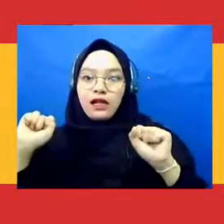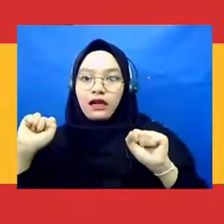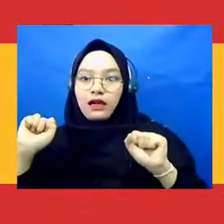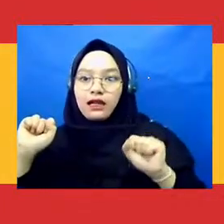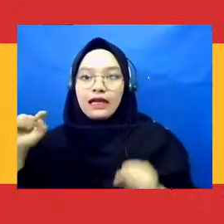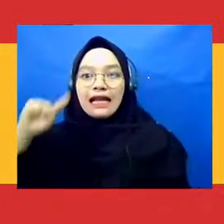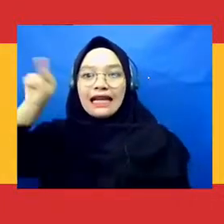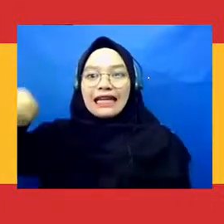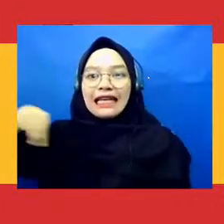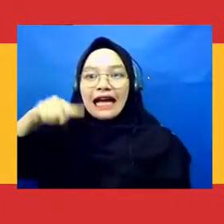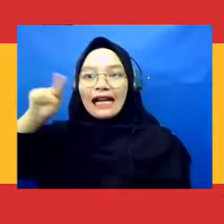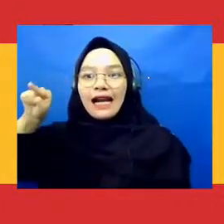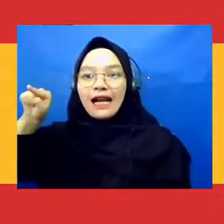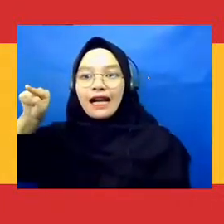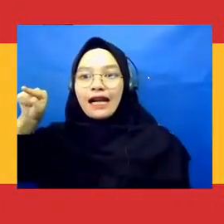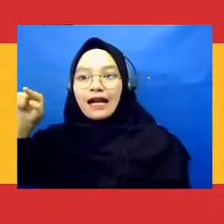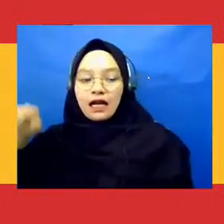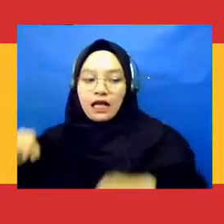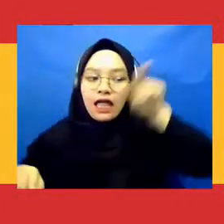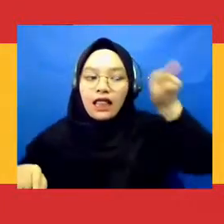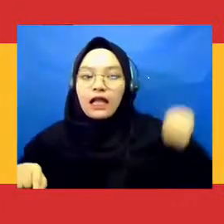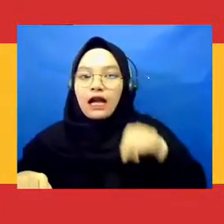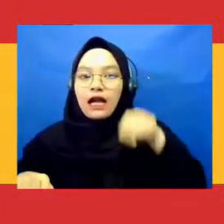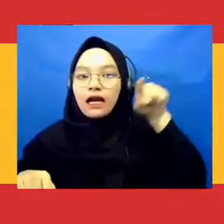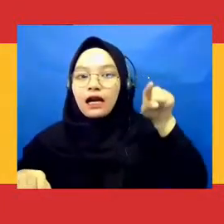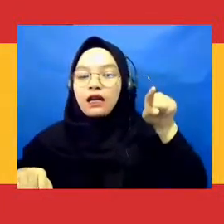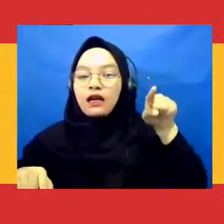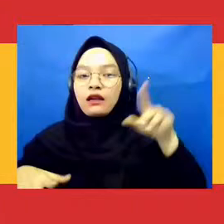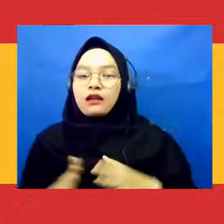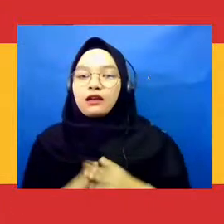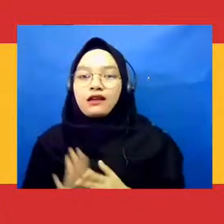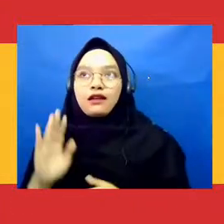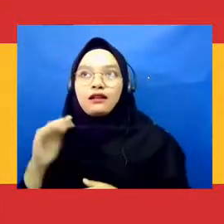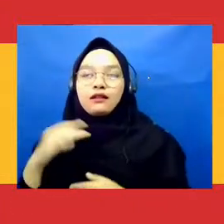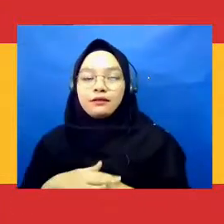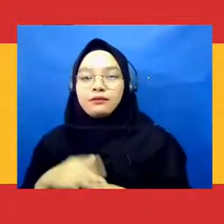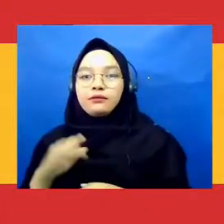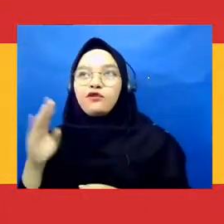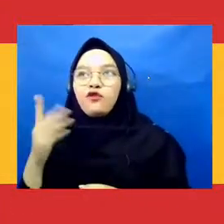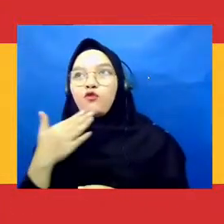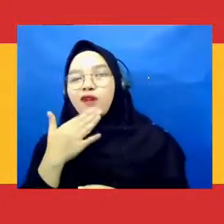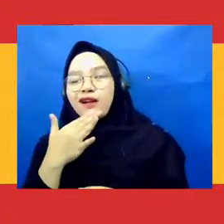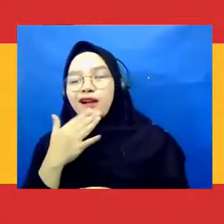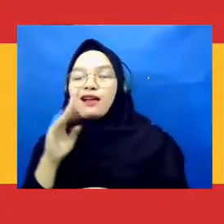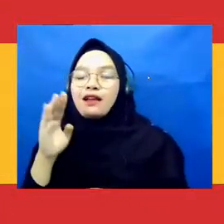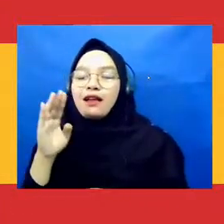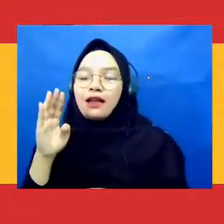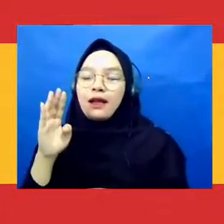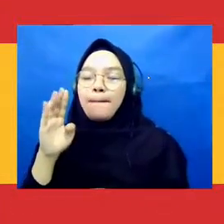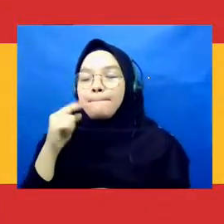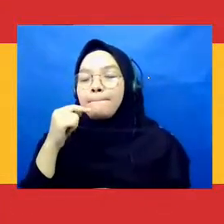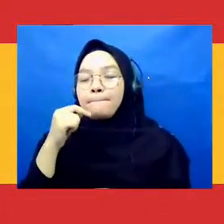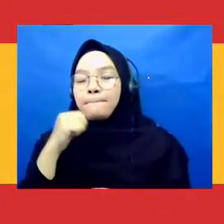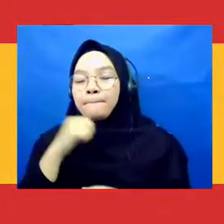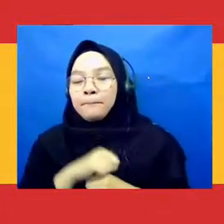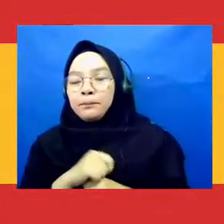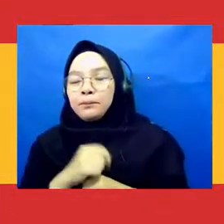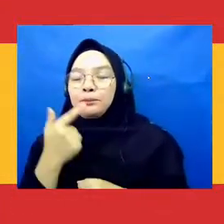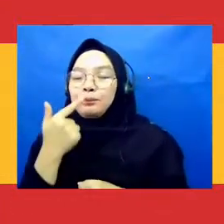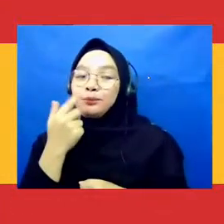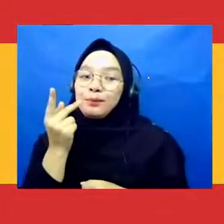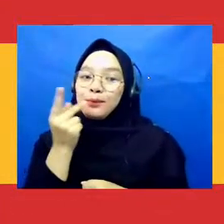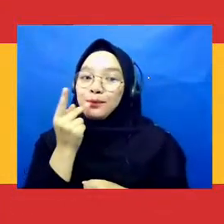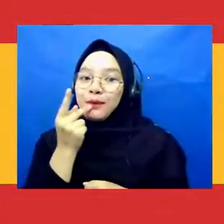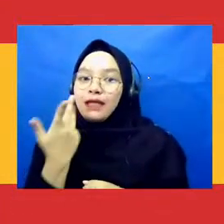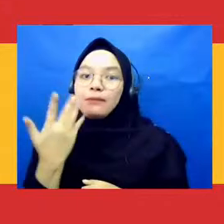luarnya biru muda dan biru tua. Kami menyebutnya diagram bawang, karena kayak kalau bawang dipotong, nah kayak